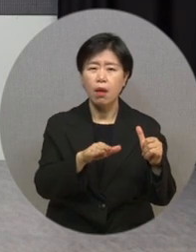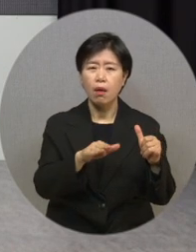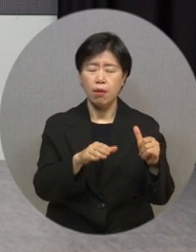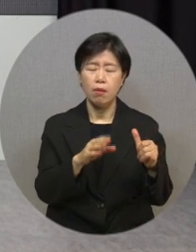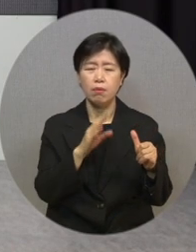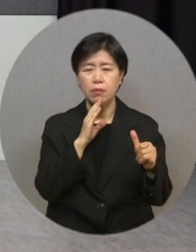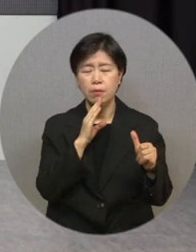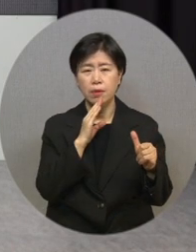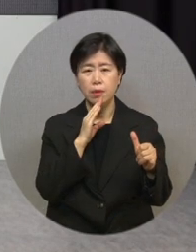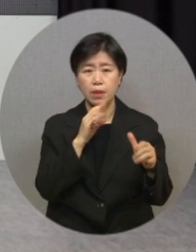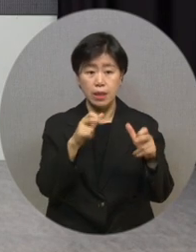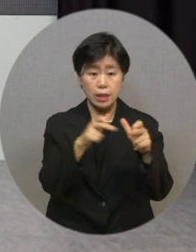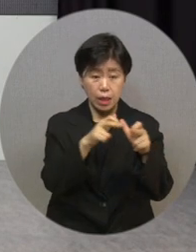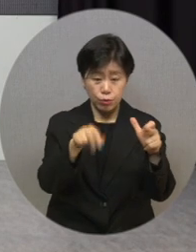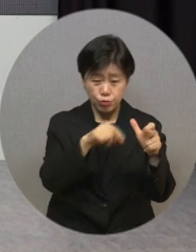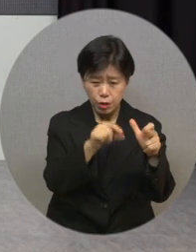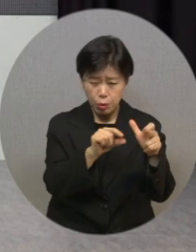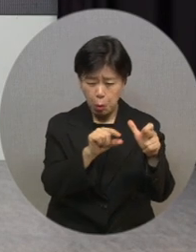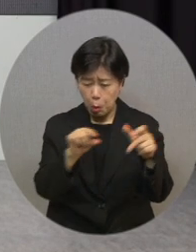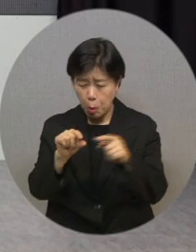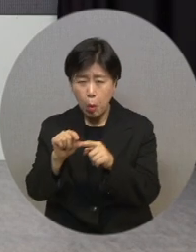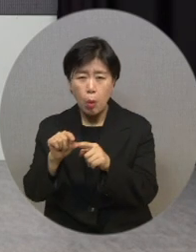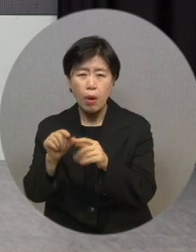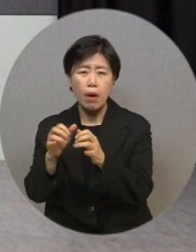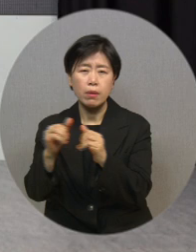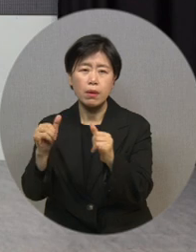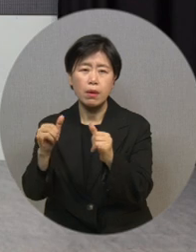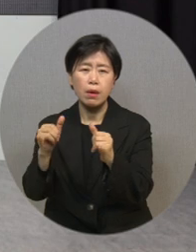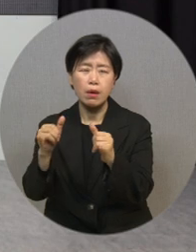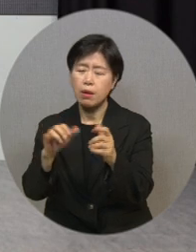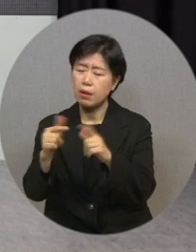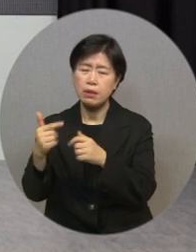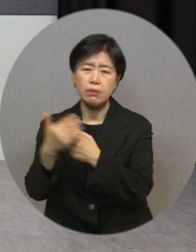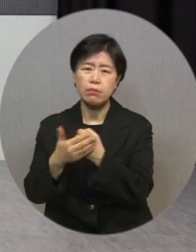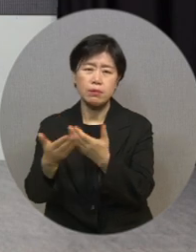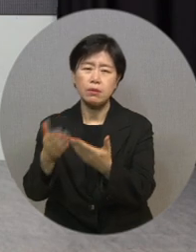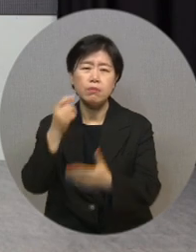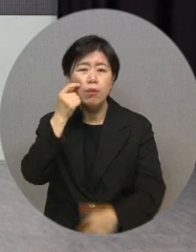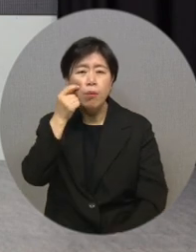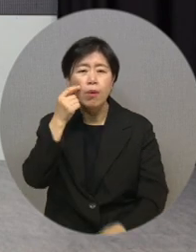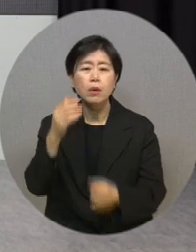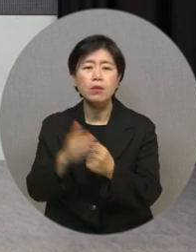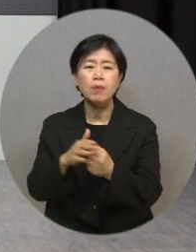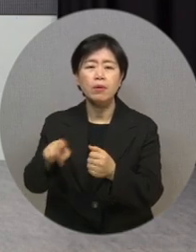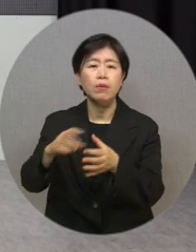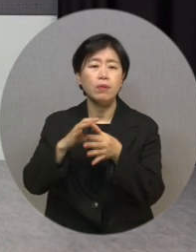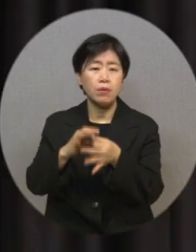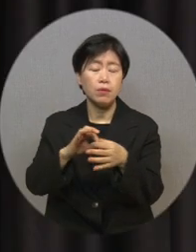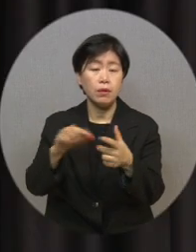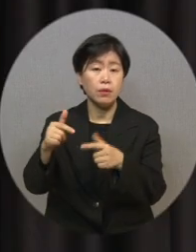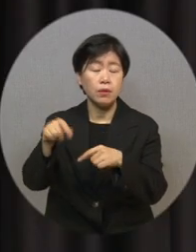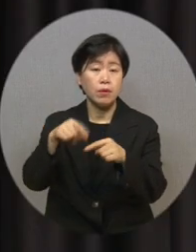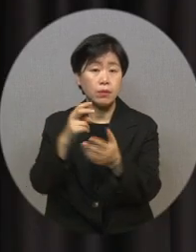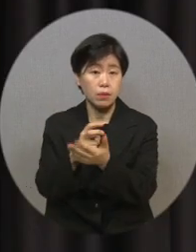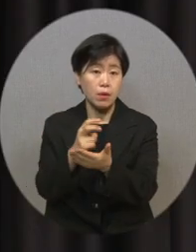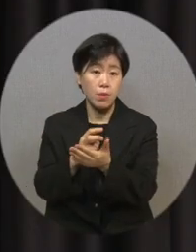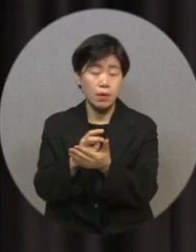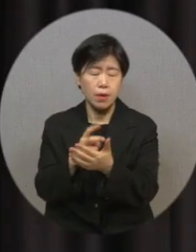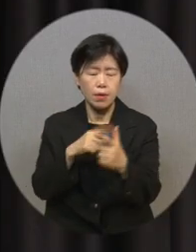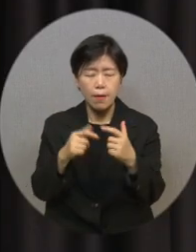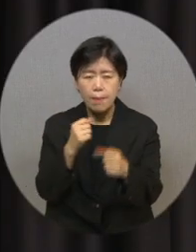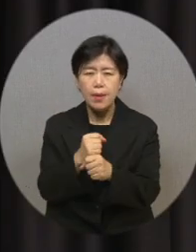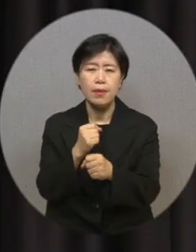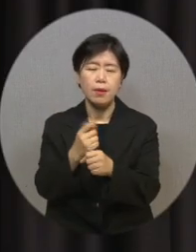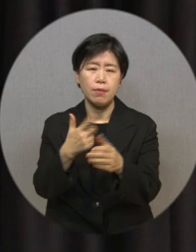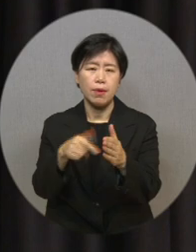보니까 혜택을 못 받는 것들이 있어서 저희가 그런 쪽으로 정책을 발굴 해서 계속적으로 그 지원하는 그런 쪽에 한